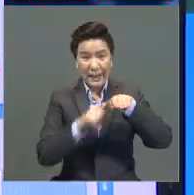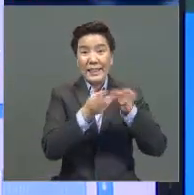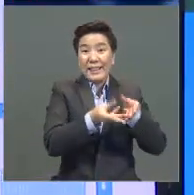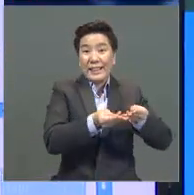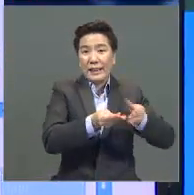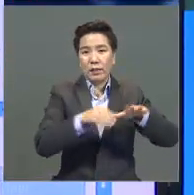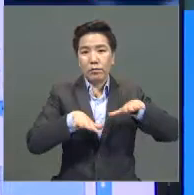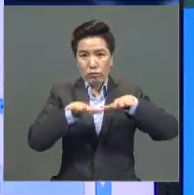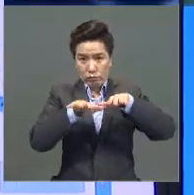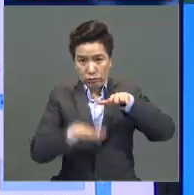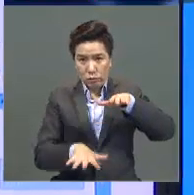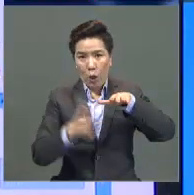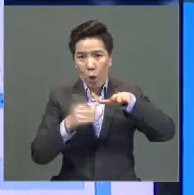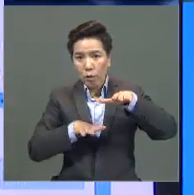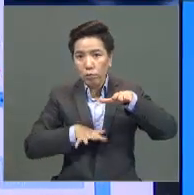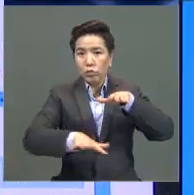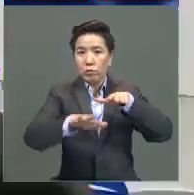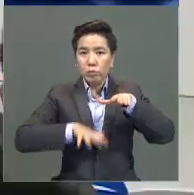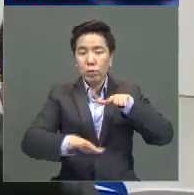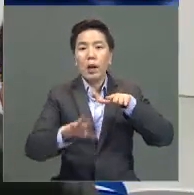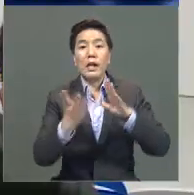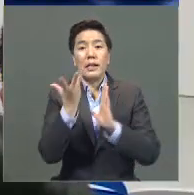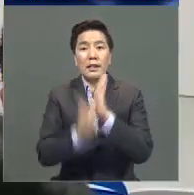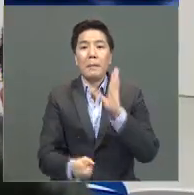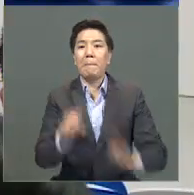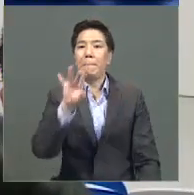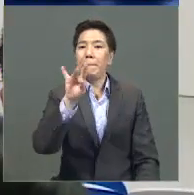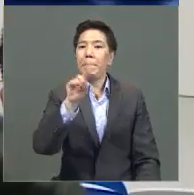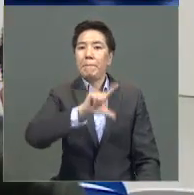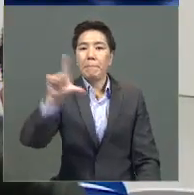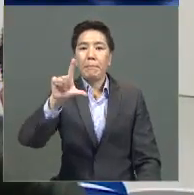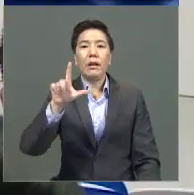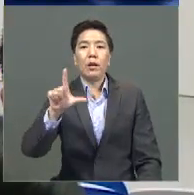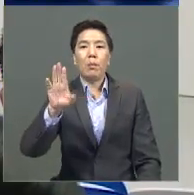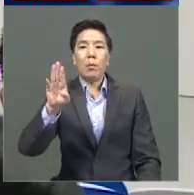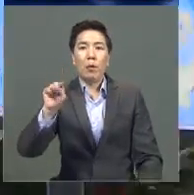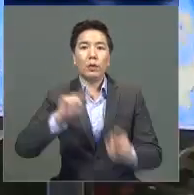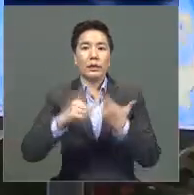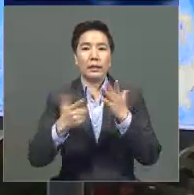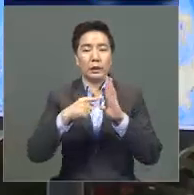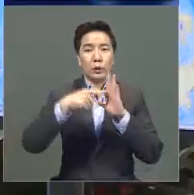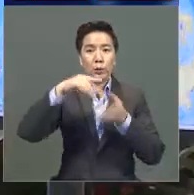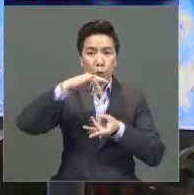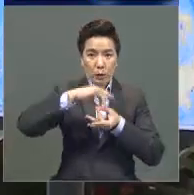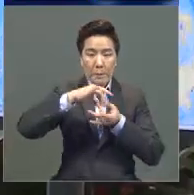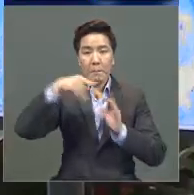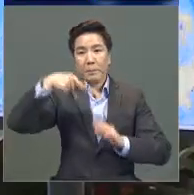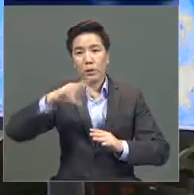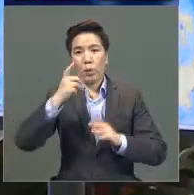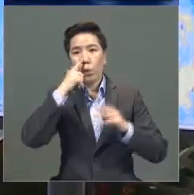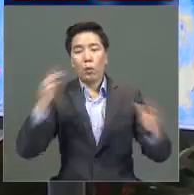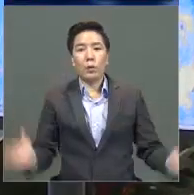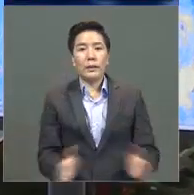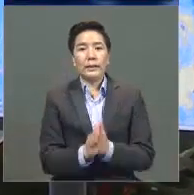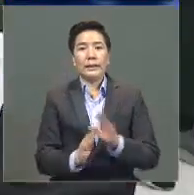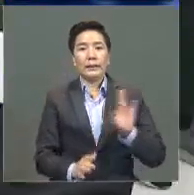เหลือน้ำคงค้างและอยู่ในระหว่างการเร่งระบายประมาณแปดสิบล้านลูกบาศก์เมตรในเขตของจังหวัดสุโขทัยและพิษณุโลกเหลือที่ก็ประมาณ